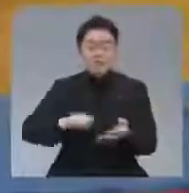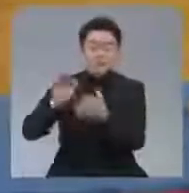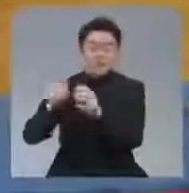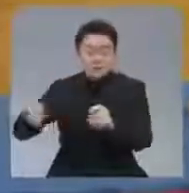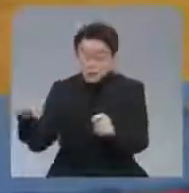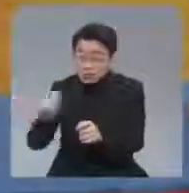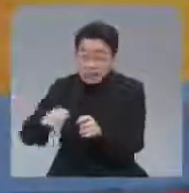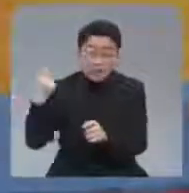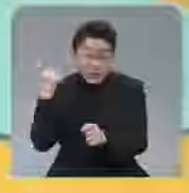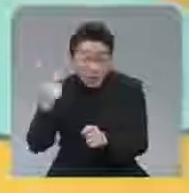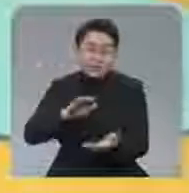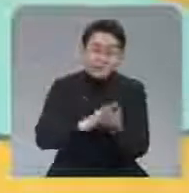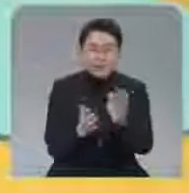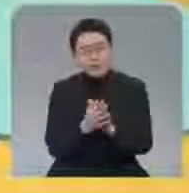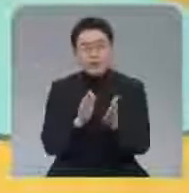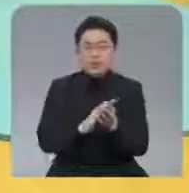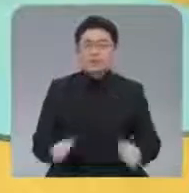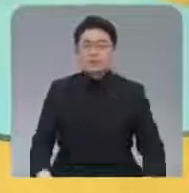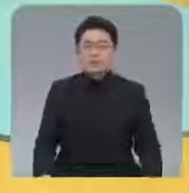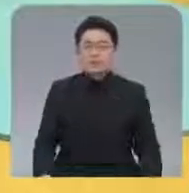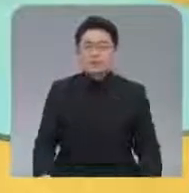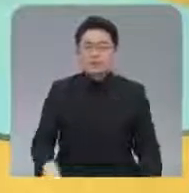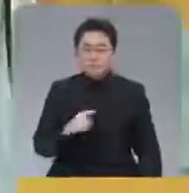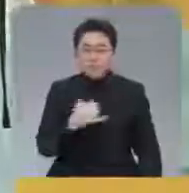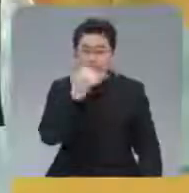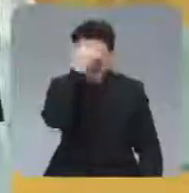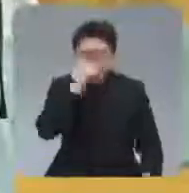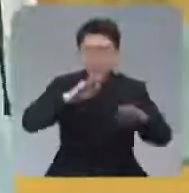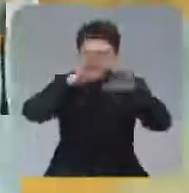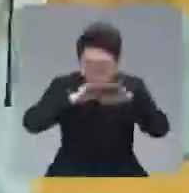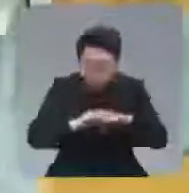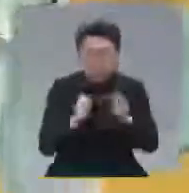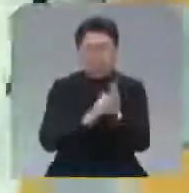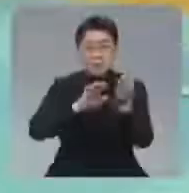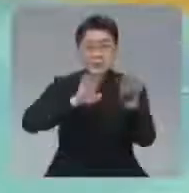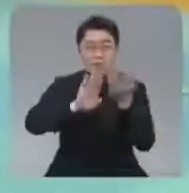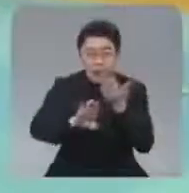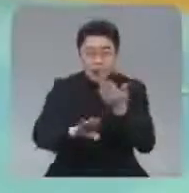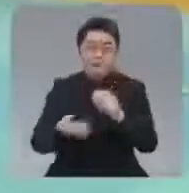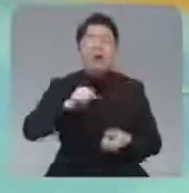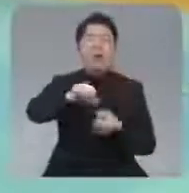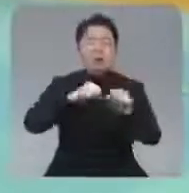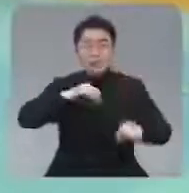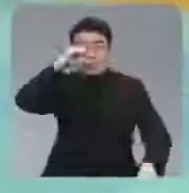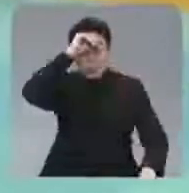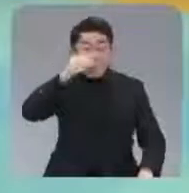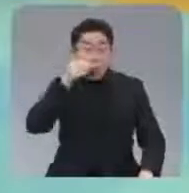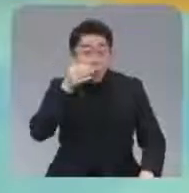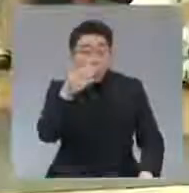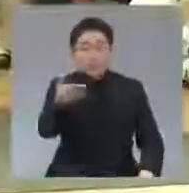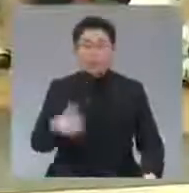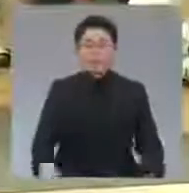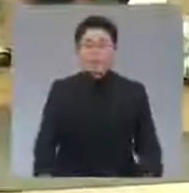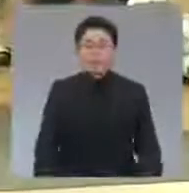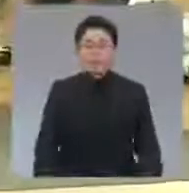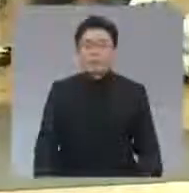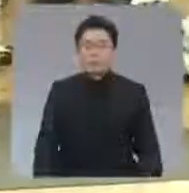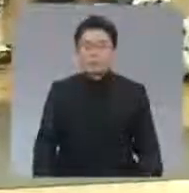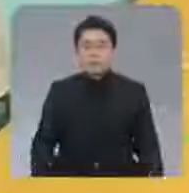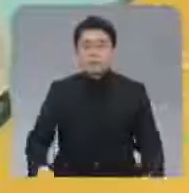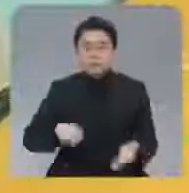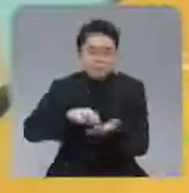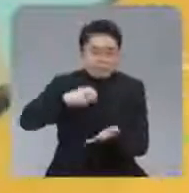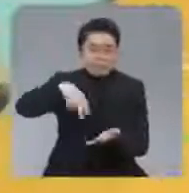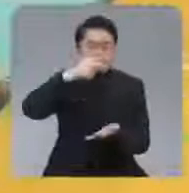Taekwondo yang diperagakan oleh tim demonstrasi taekwondo di negara tersebut mendapatkan tepuk tangan yang meriah dari para hadirin kompetisi kejuaraan